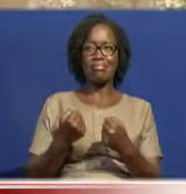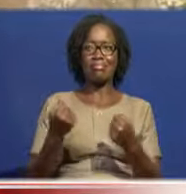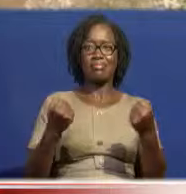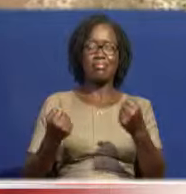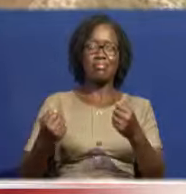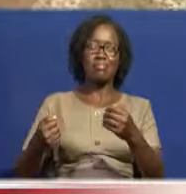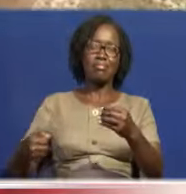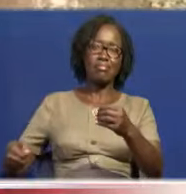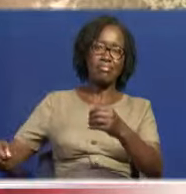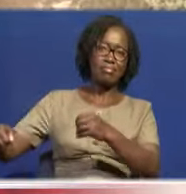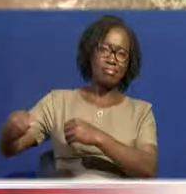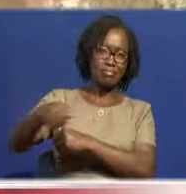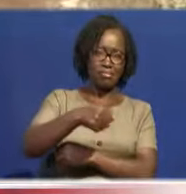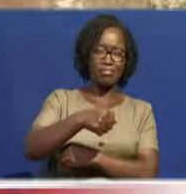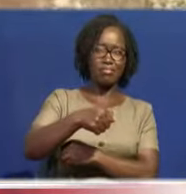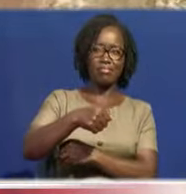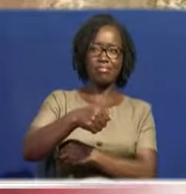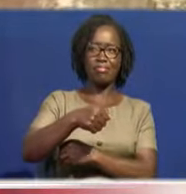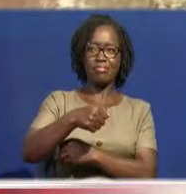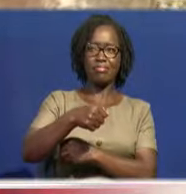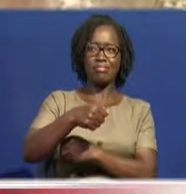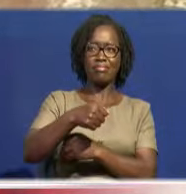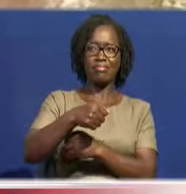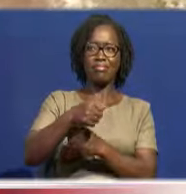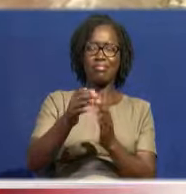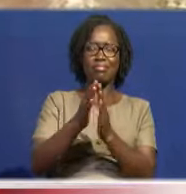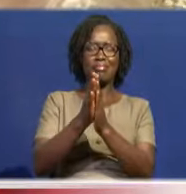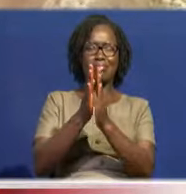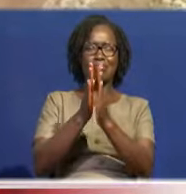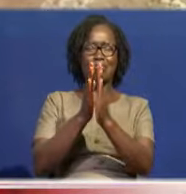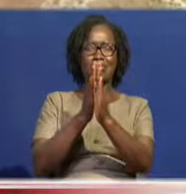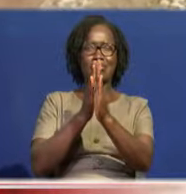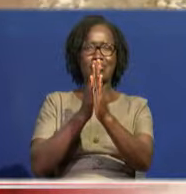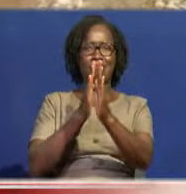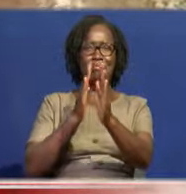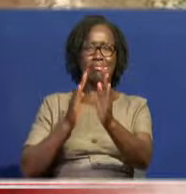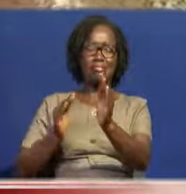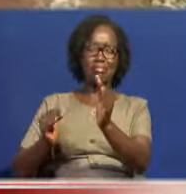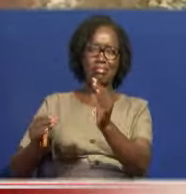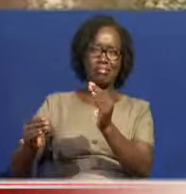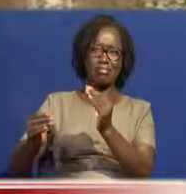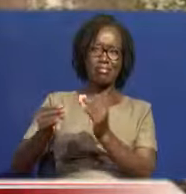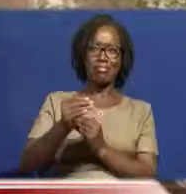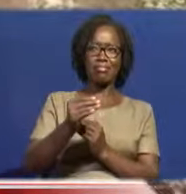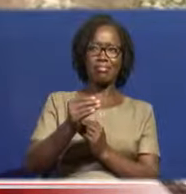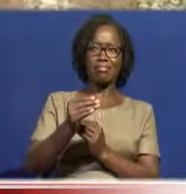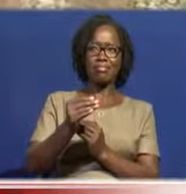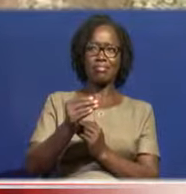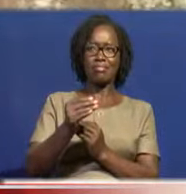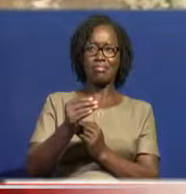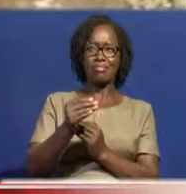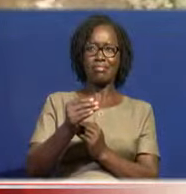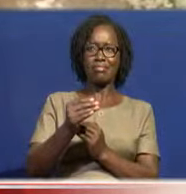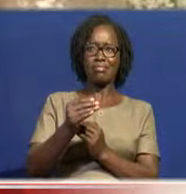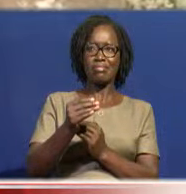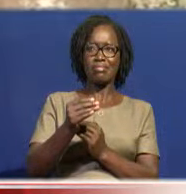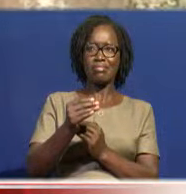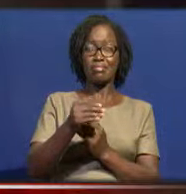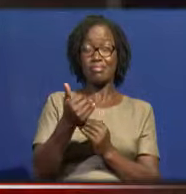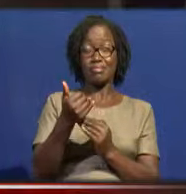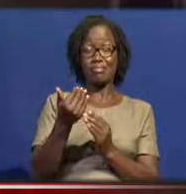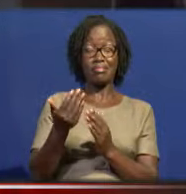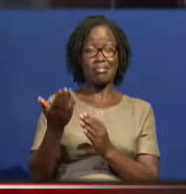overtake. Saa gari ilikuwa mrefu, ilikuwa basi overtake, lakini zao lazi wa nyuma wakagongwa na